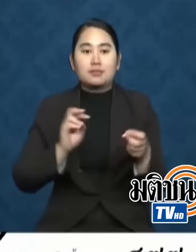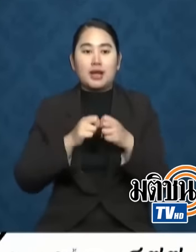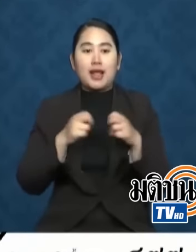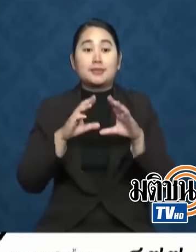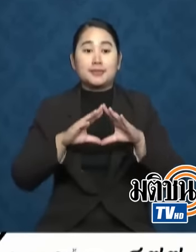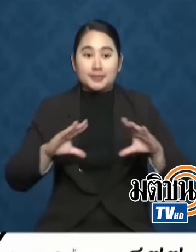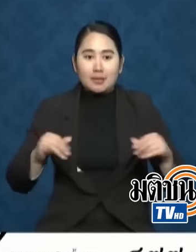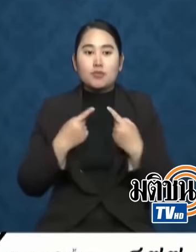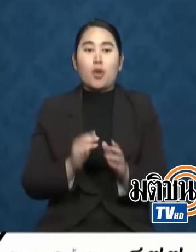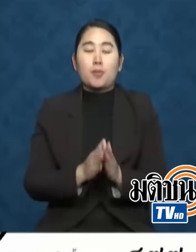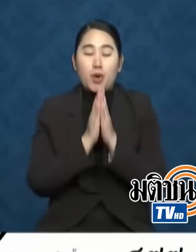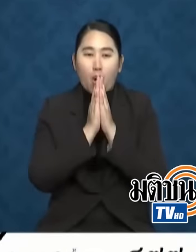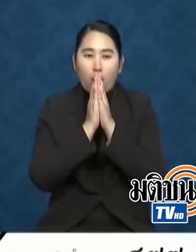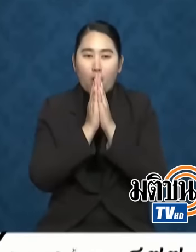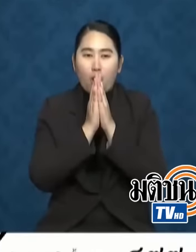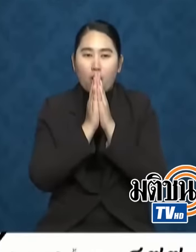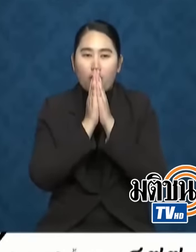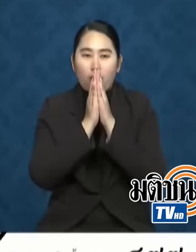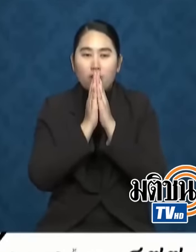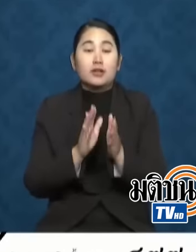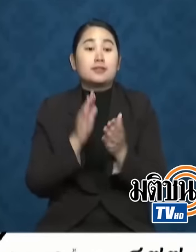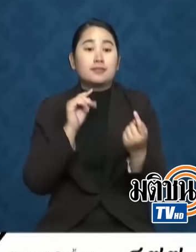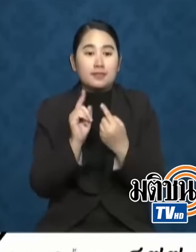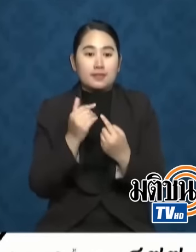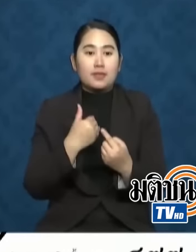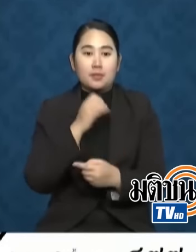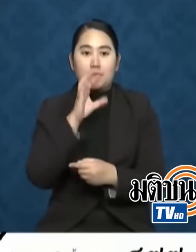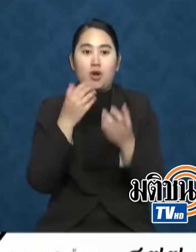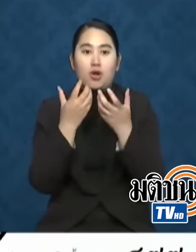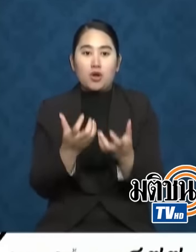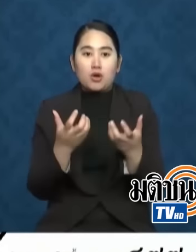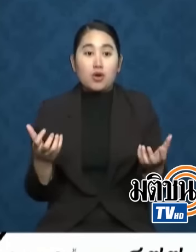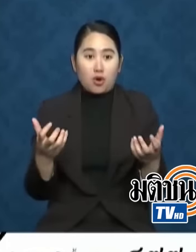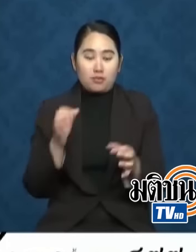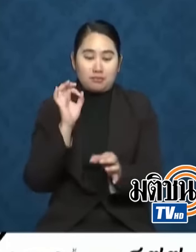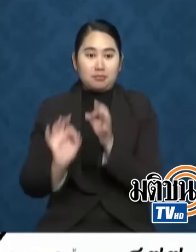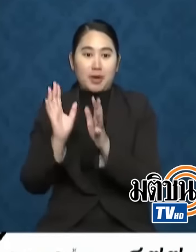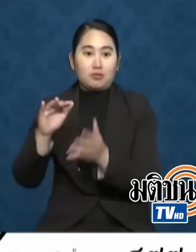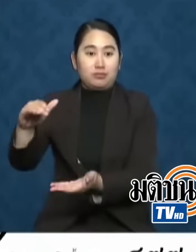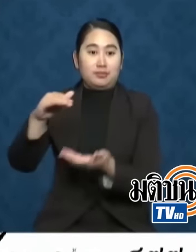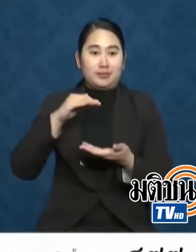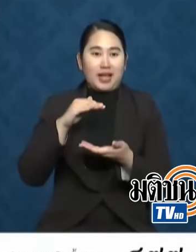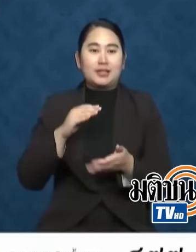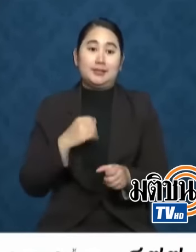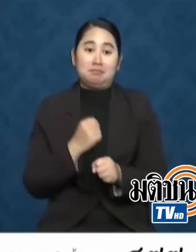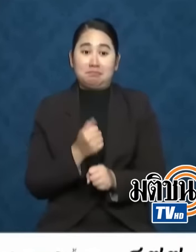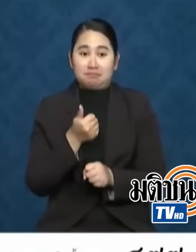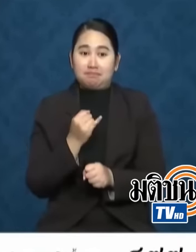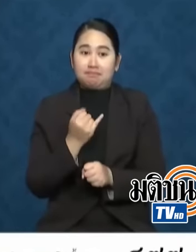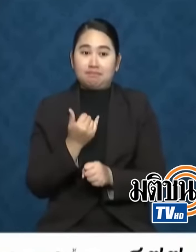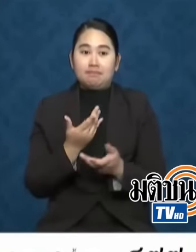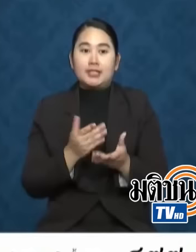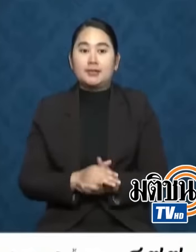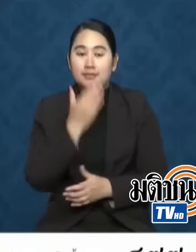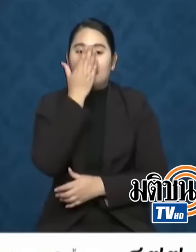แล้วก็ต้องไปสวดมนต์อ้อนวอนขอให้นายทุนเลิกนําเข้าสินค้าที่มาจากการเผาอีกซึ่งก็ไม่รู้จะได้หรือเปล่า